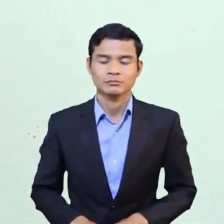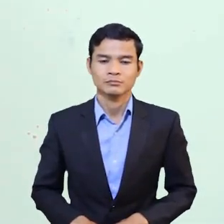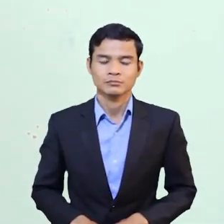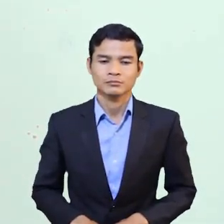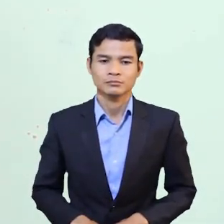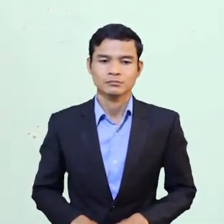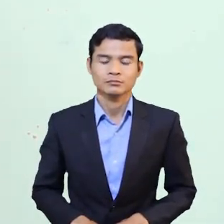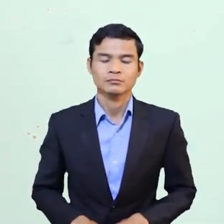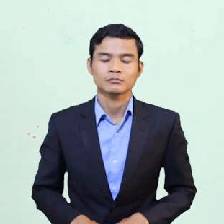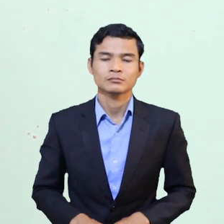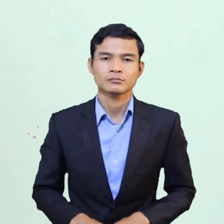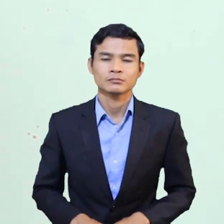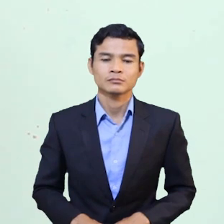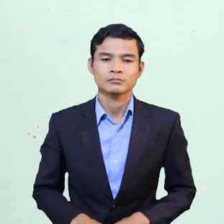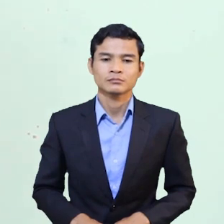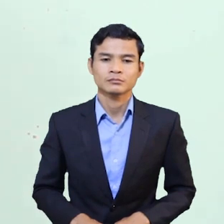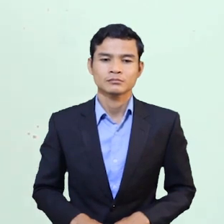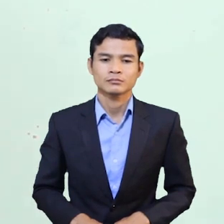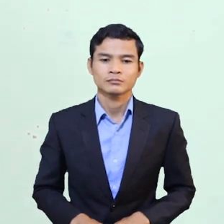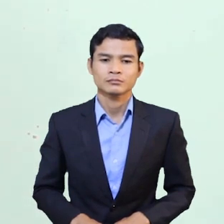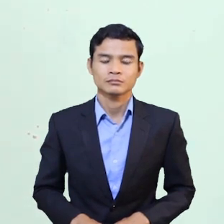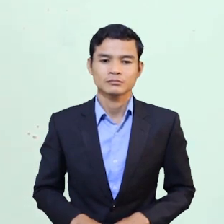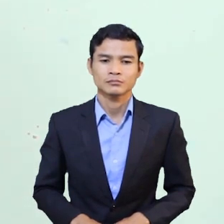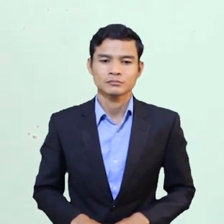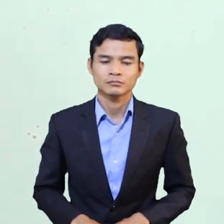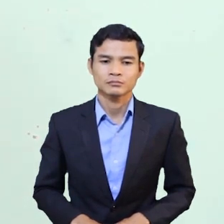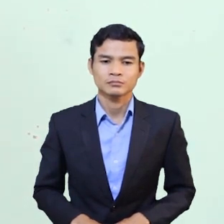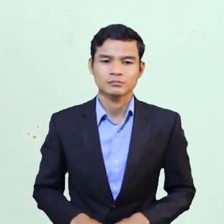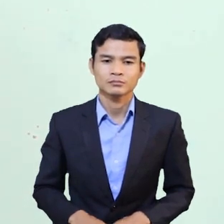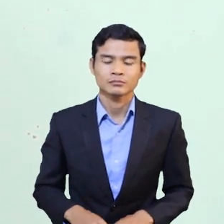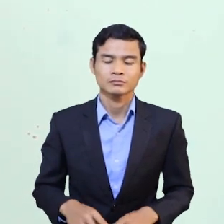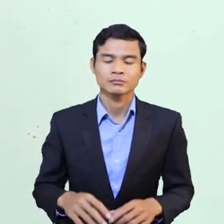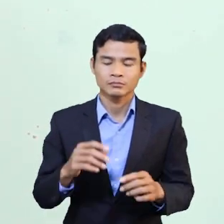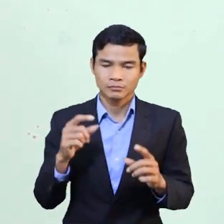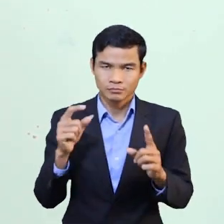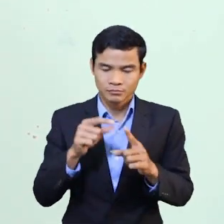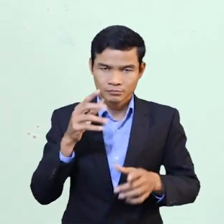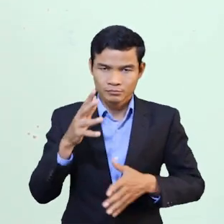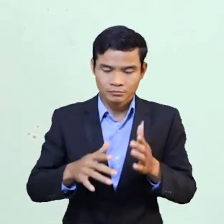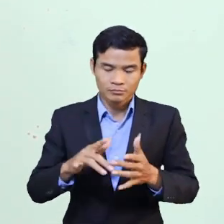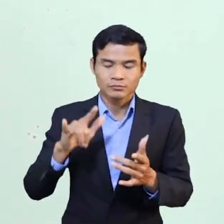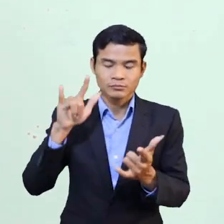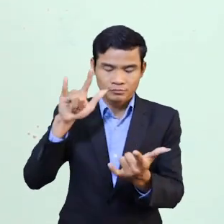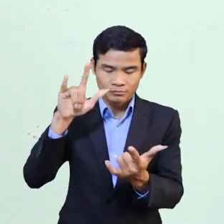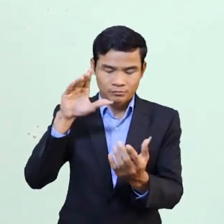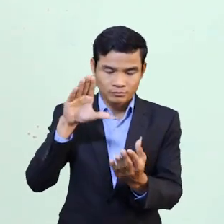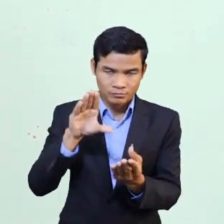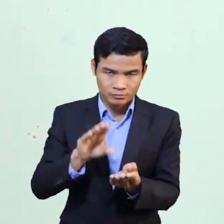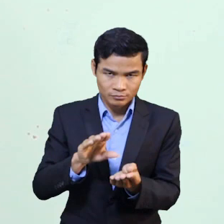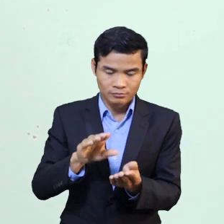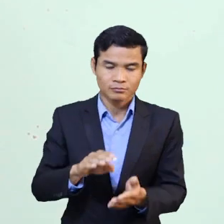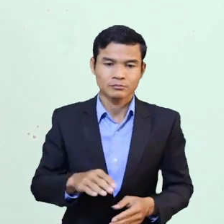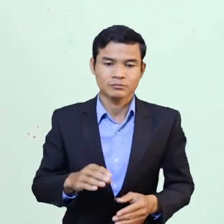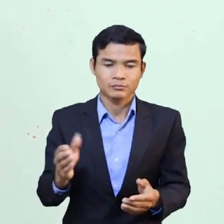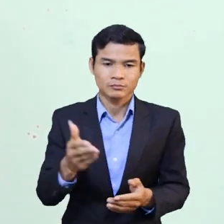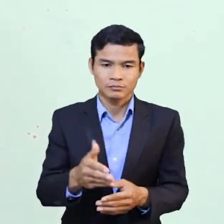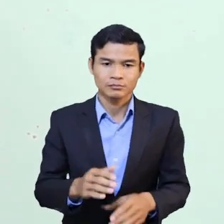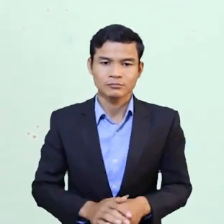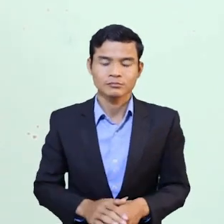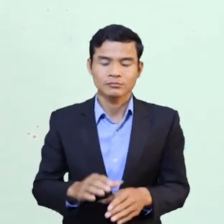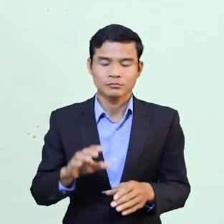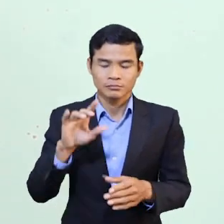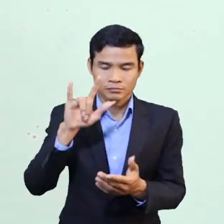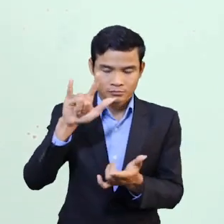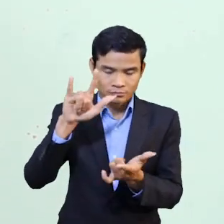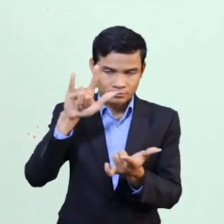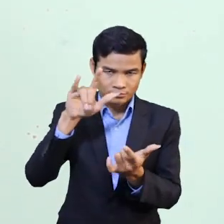cha bịa này ăn thá cha ăn thá bon thủ cha con ăn mà đong tiếng nó con á